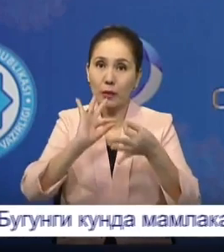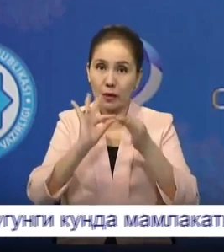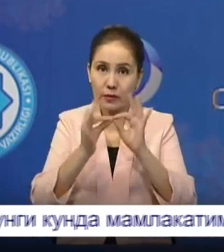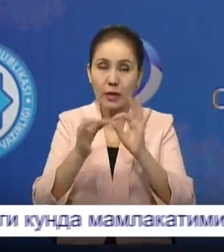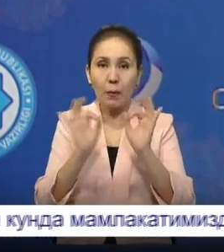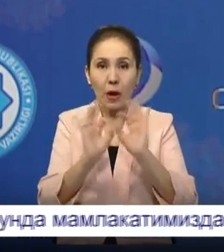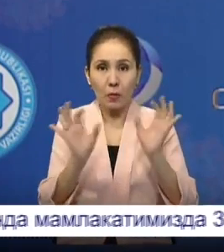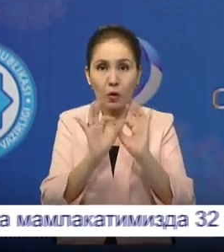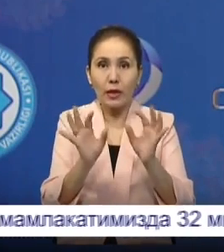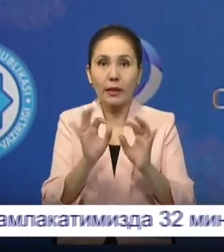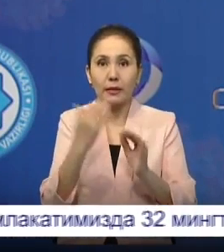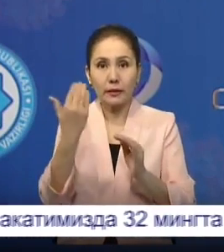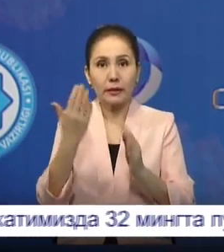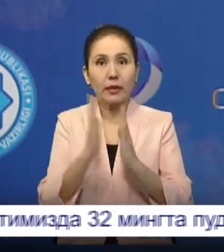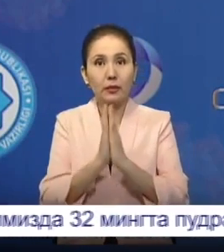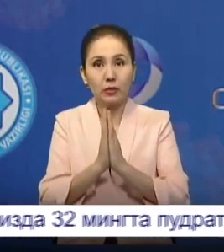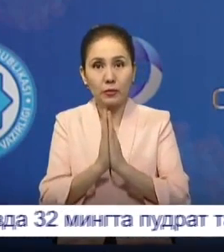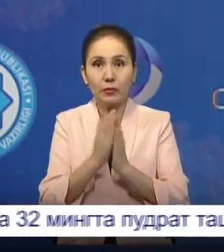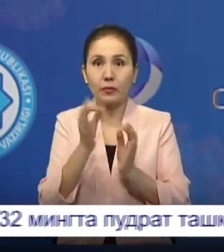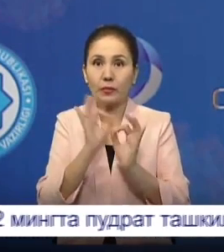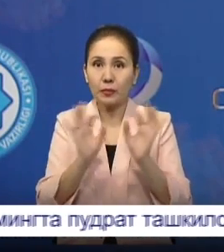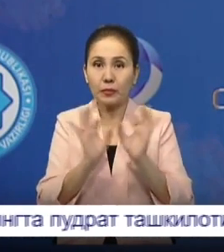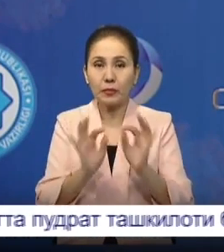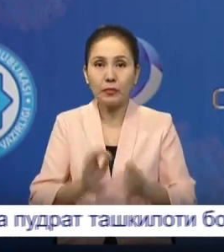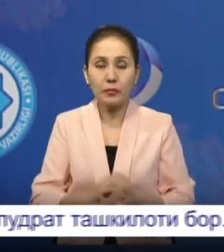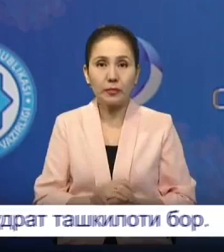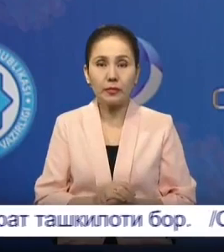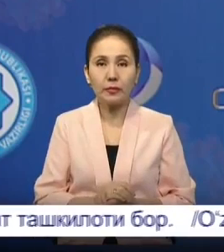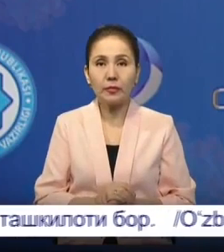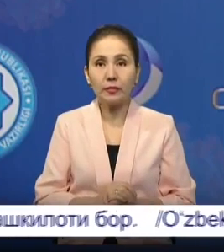ma'lumotlarni sizdan taqdim etishingizni iltimos qilamiz.